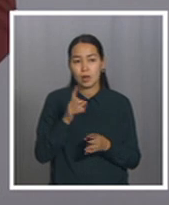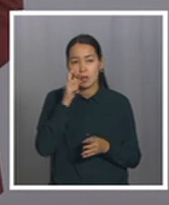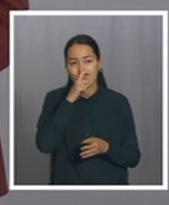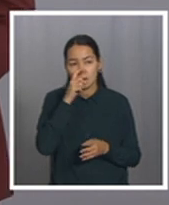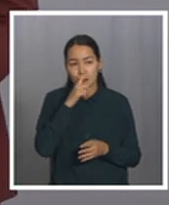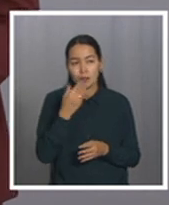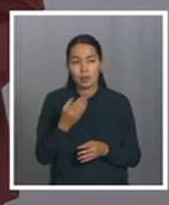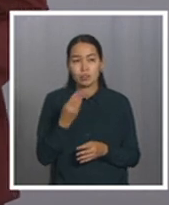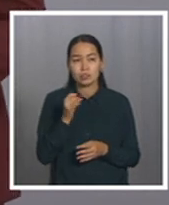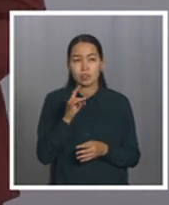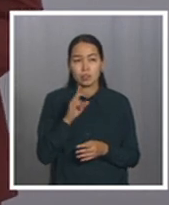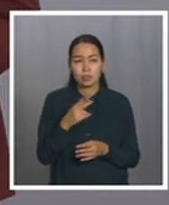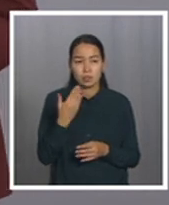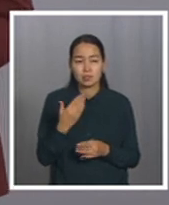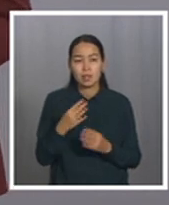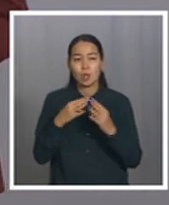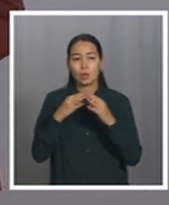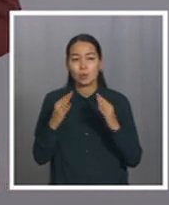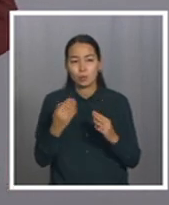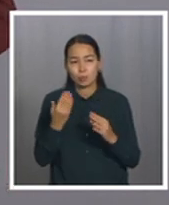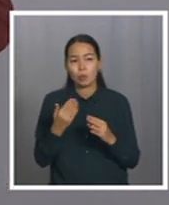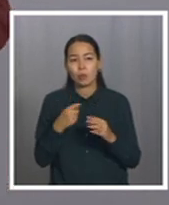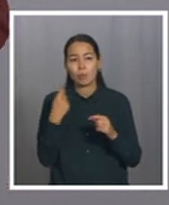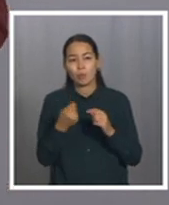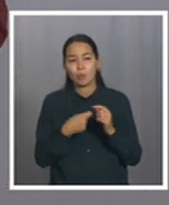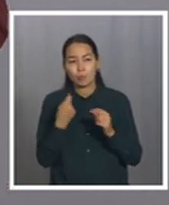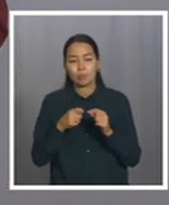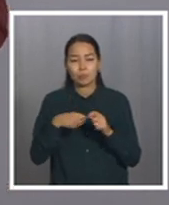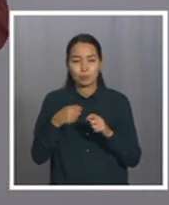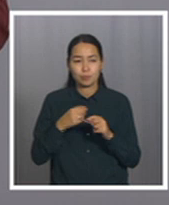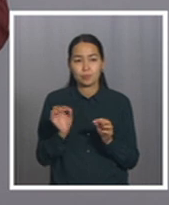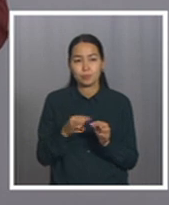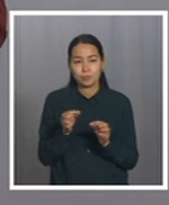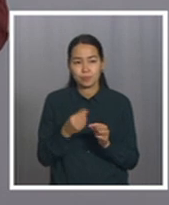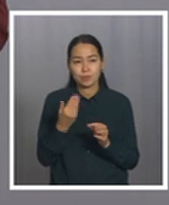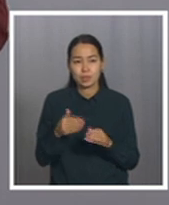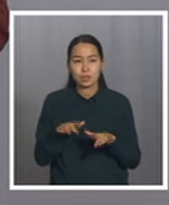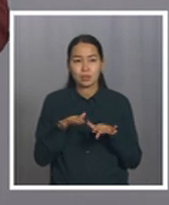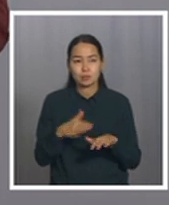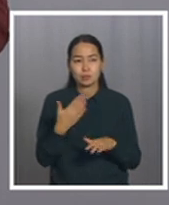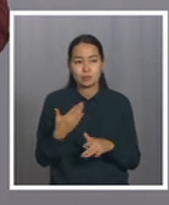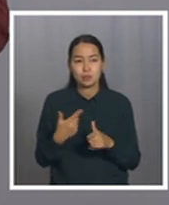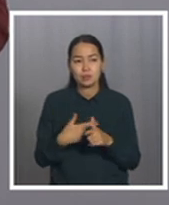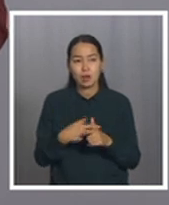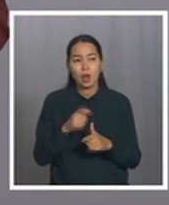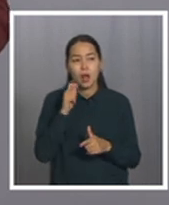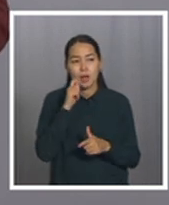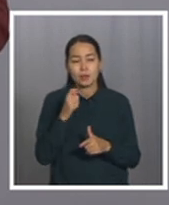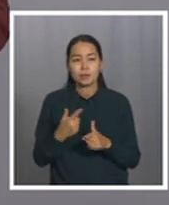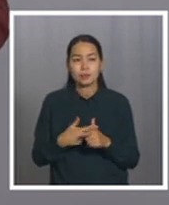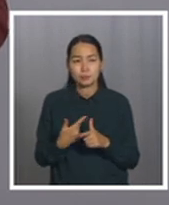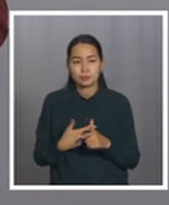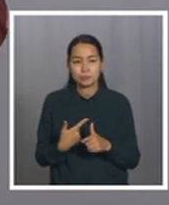кезден немесе шикі теріден орап бүріп тігетін шаруаның аяқ киімі.